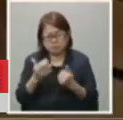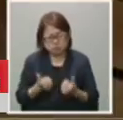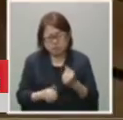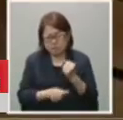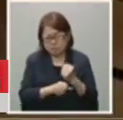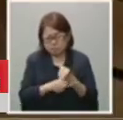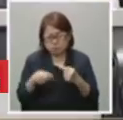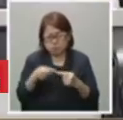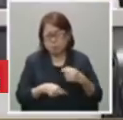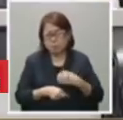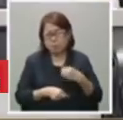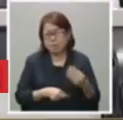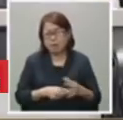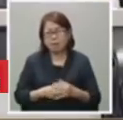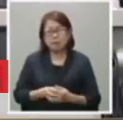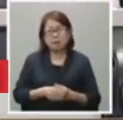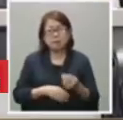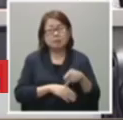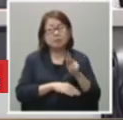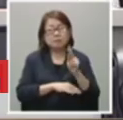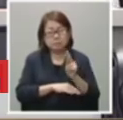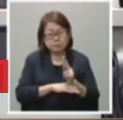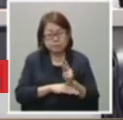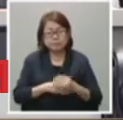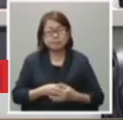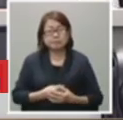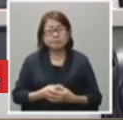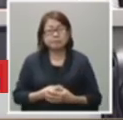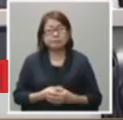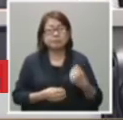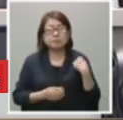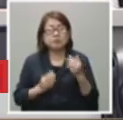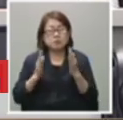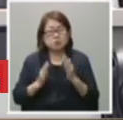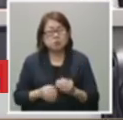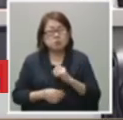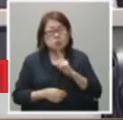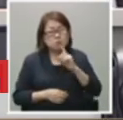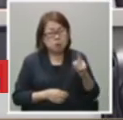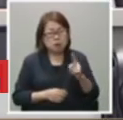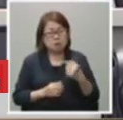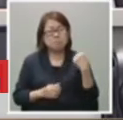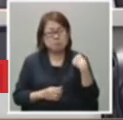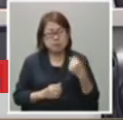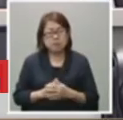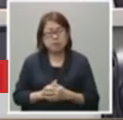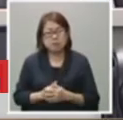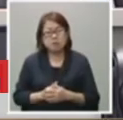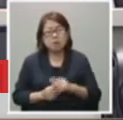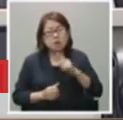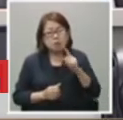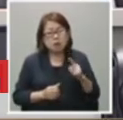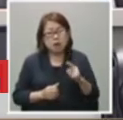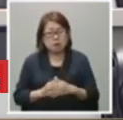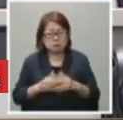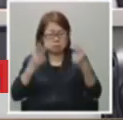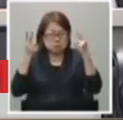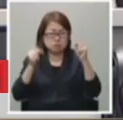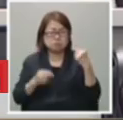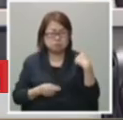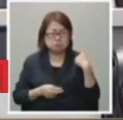ได้ท่านประธานครับมีคนกล่าวหาท่านนะครับว่ากล่าวหาท่านนายก